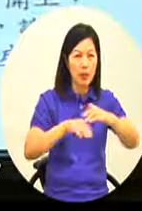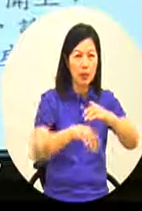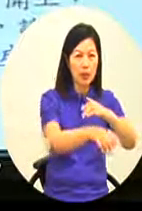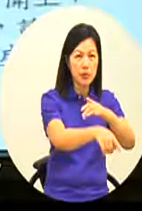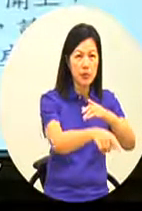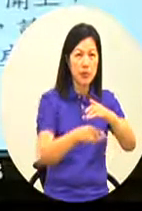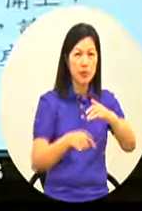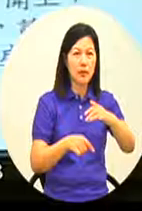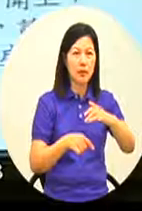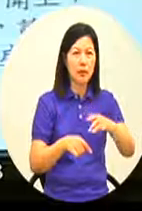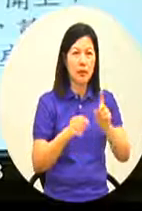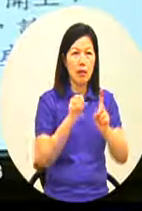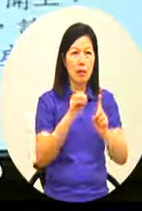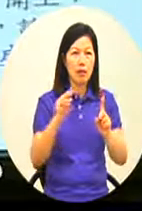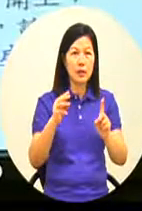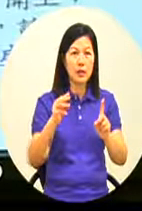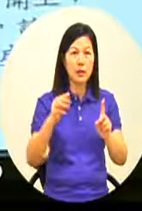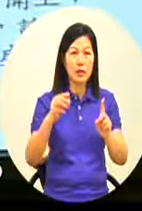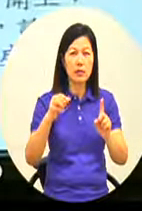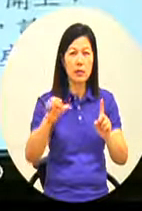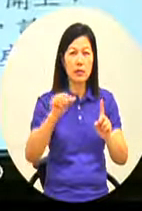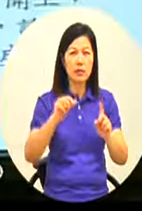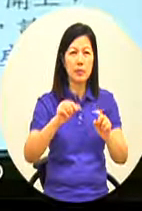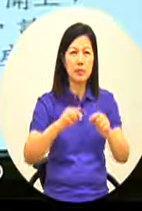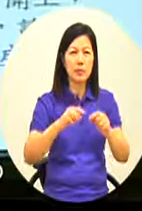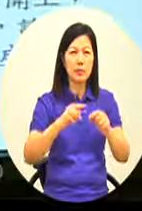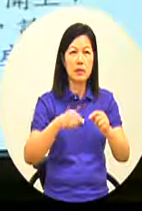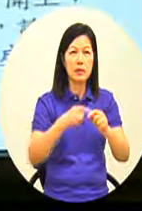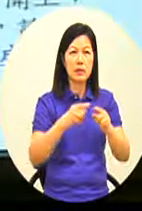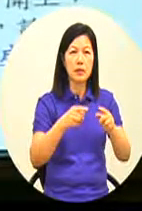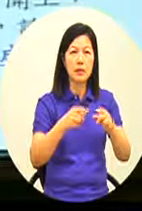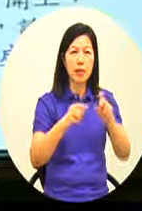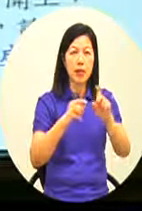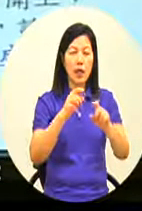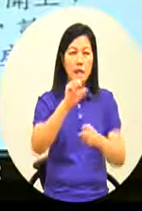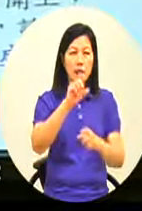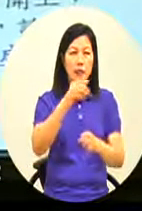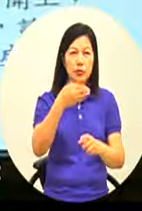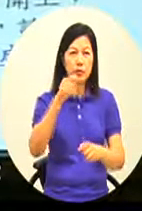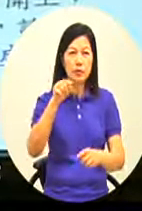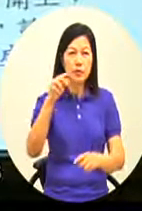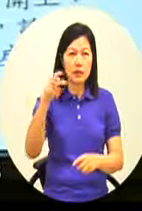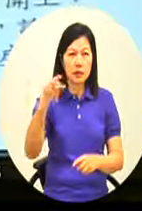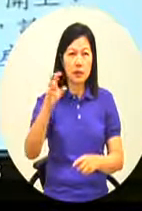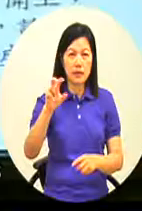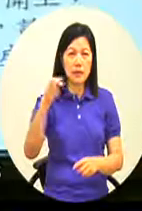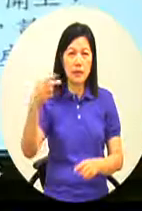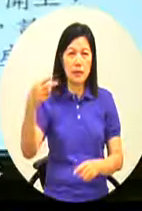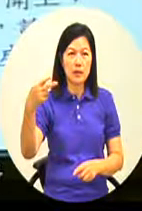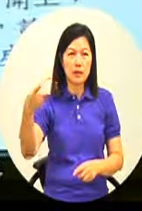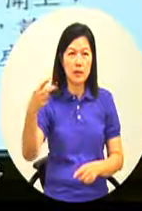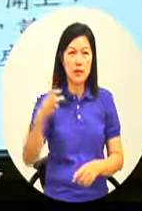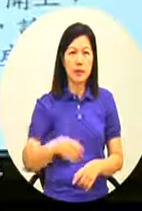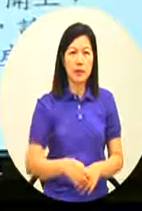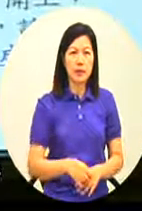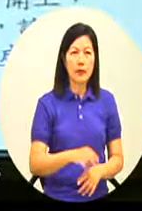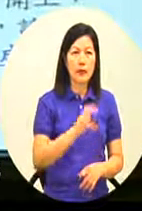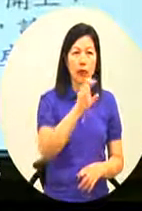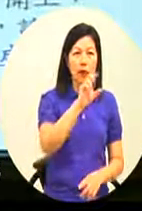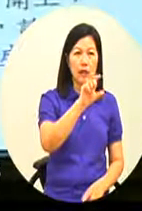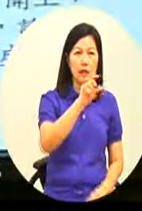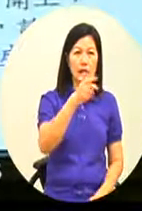101年3月开工啊，预计计划进度为69.72嘛。 实际计划进度为 68.94 嘛，